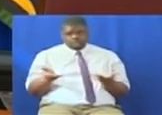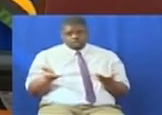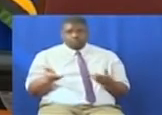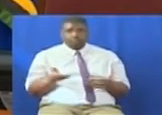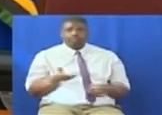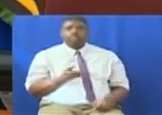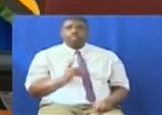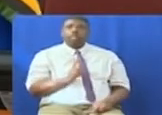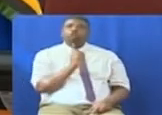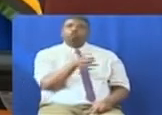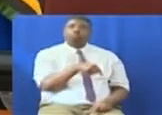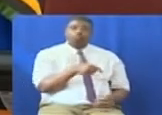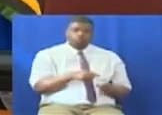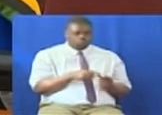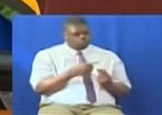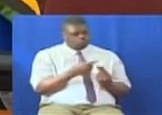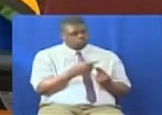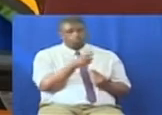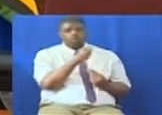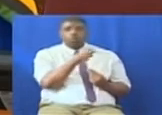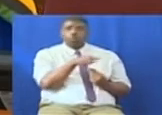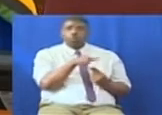yupo, madaktari wanamwangalia,